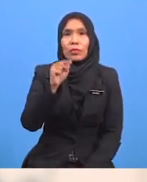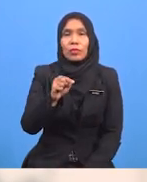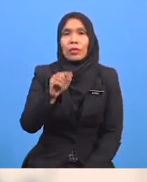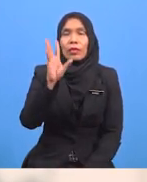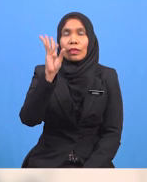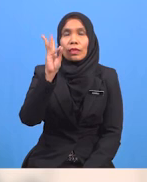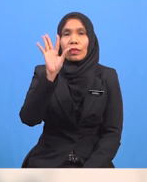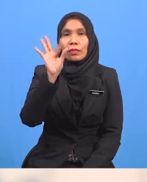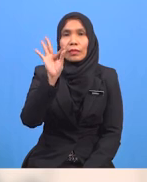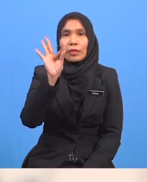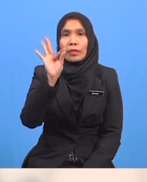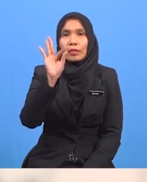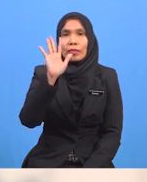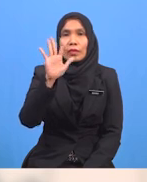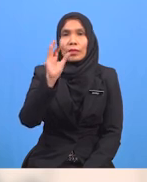6950